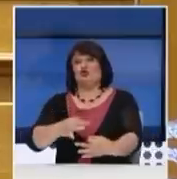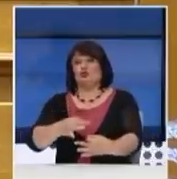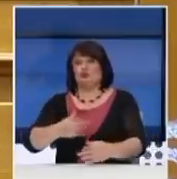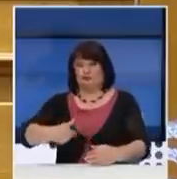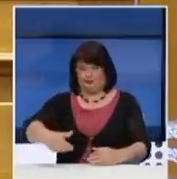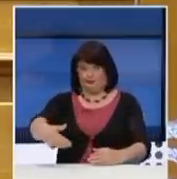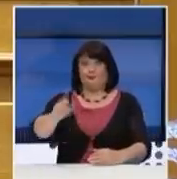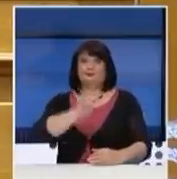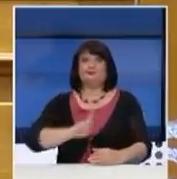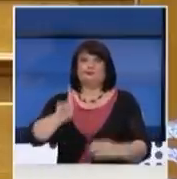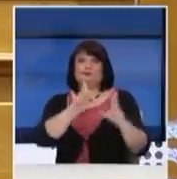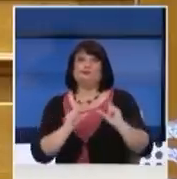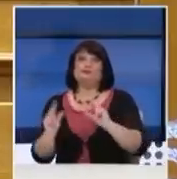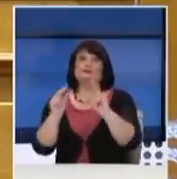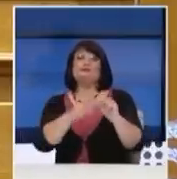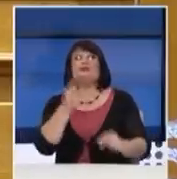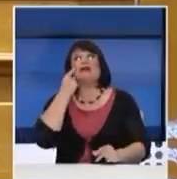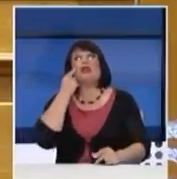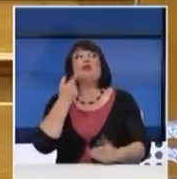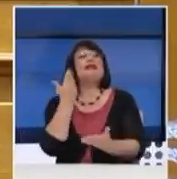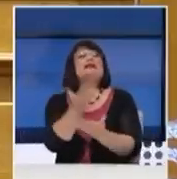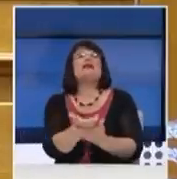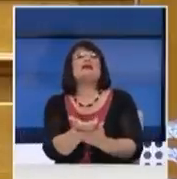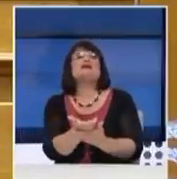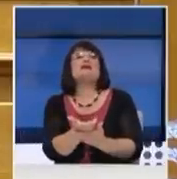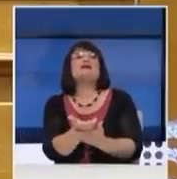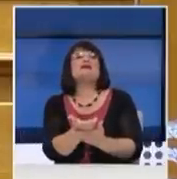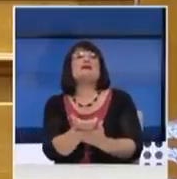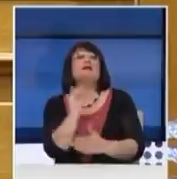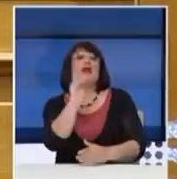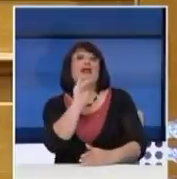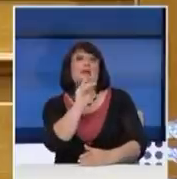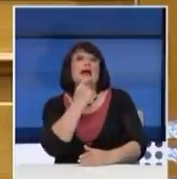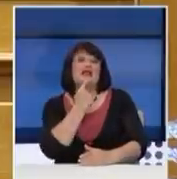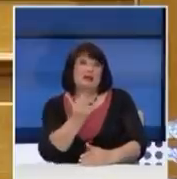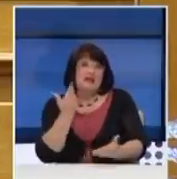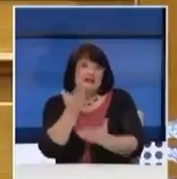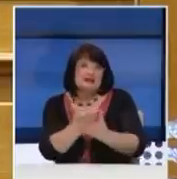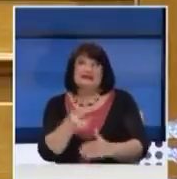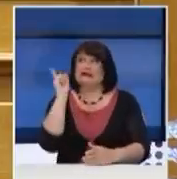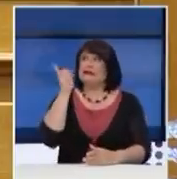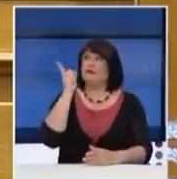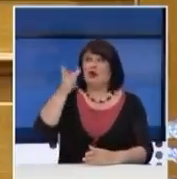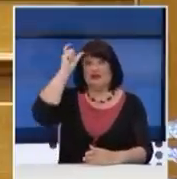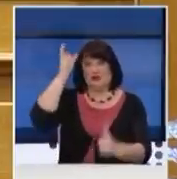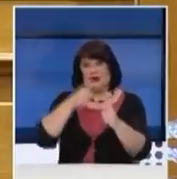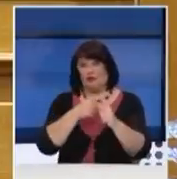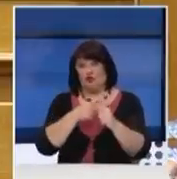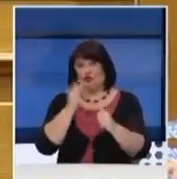Κυριακή που έρχεται η κουβέντα, να δούμε τι θα θέσει η Ελλάδα. Θα θέσει θέμα κυρώσεων. Πρώτο